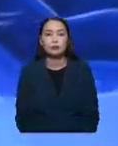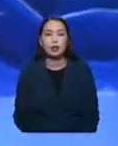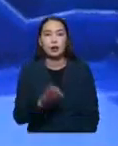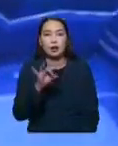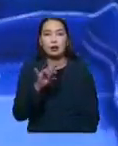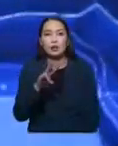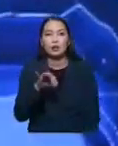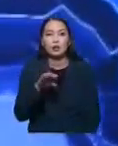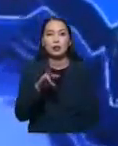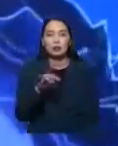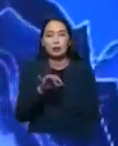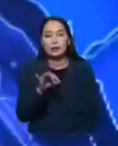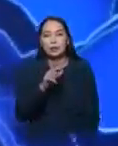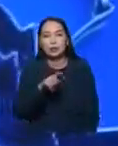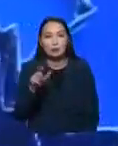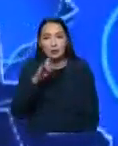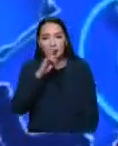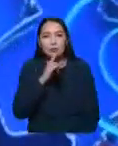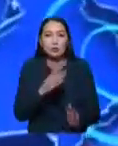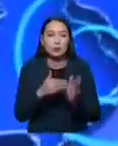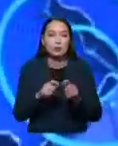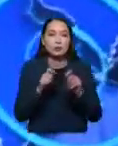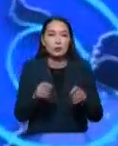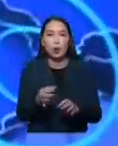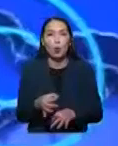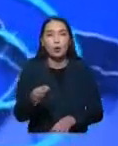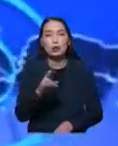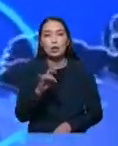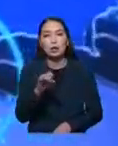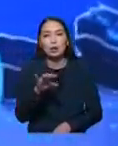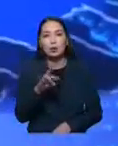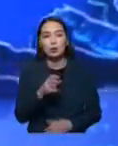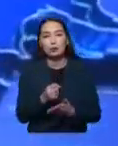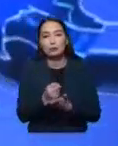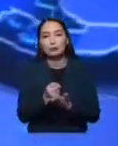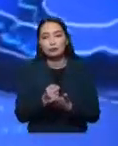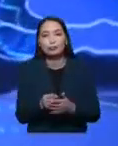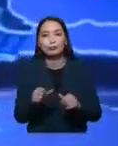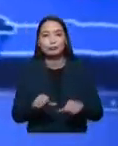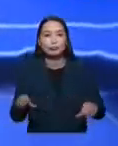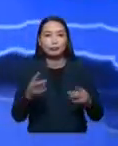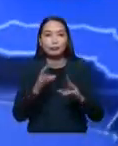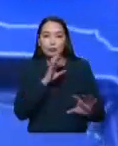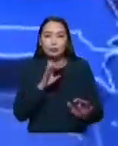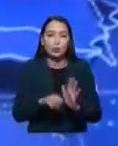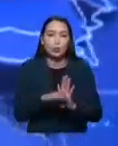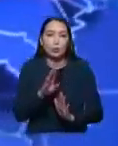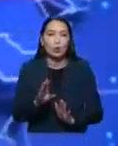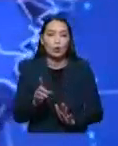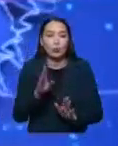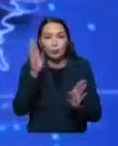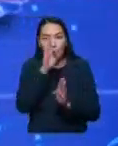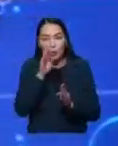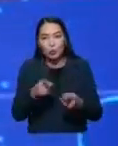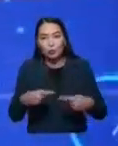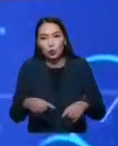Орнитологи и эксперты Казахстана призывают создать на озере Караколь резерват местного значения, чтобы обеспечить лучшую охрану природной зоны. Об этом